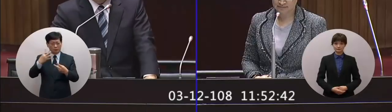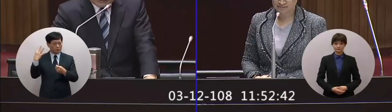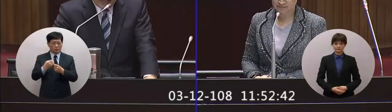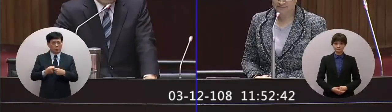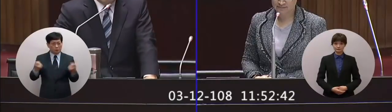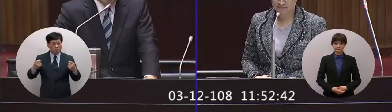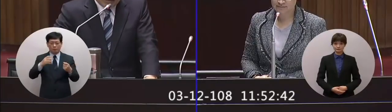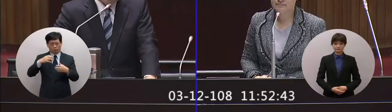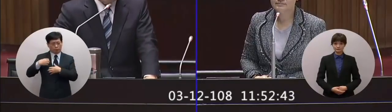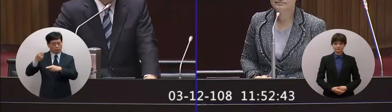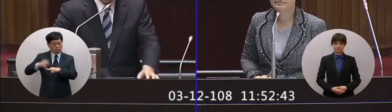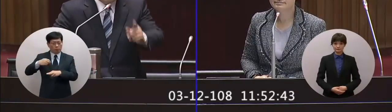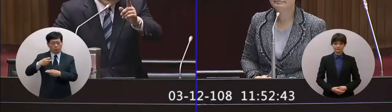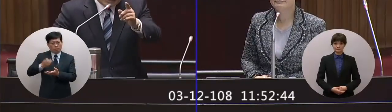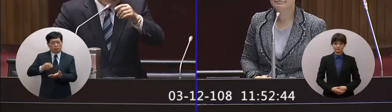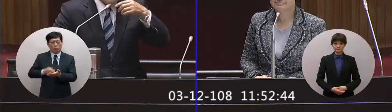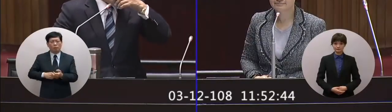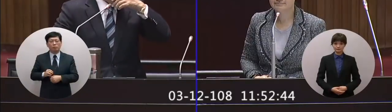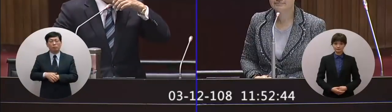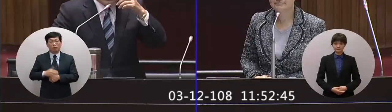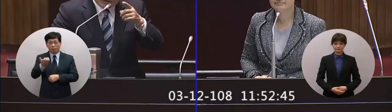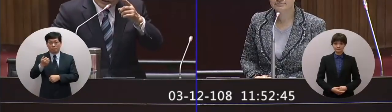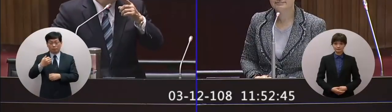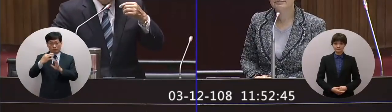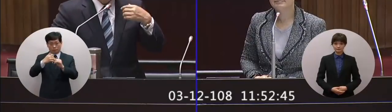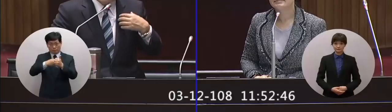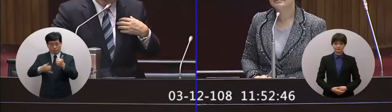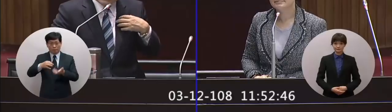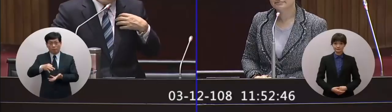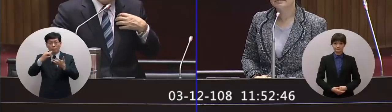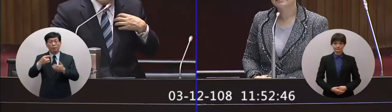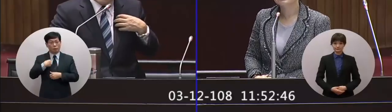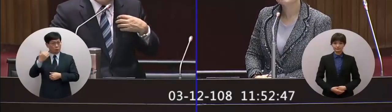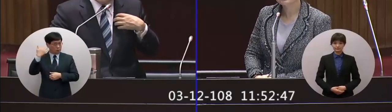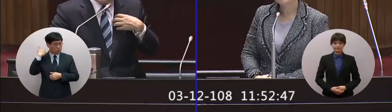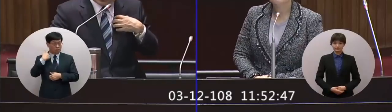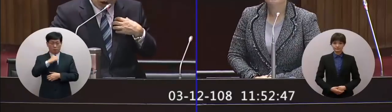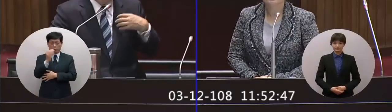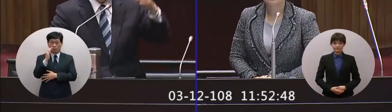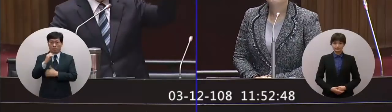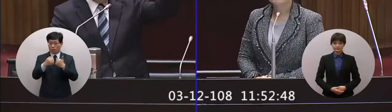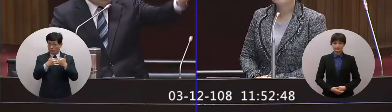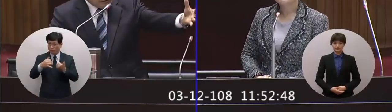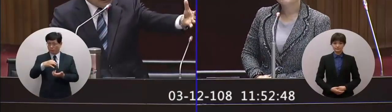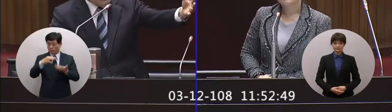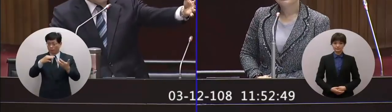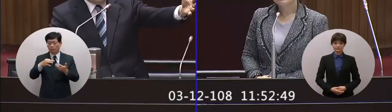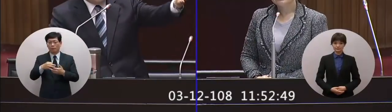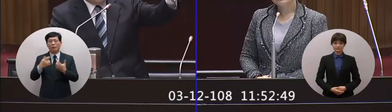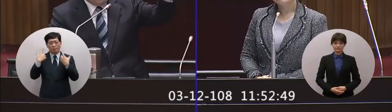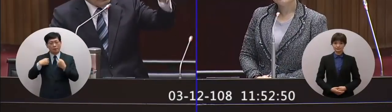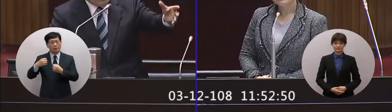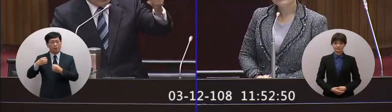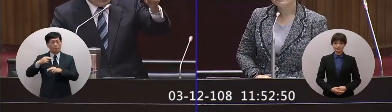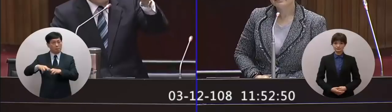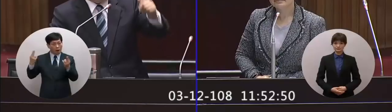年的戒严绑住。所以刚刚萧委员所提的，跟我在当省议员的时候说已经解